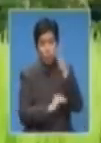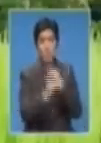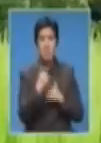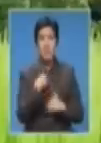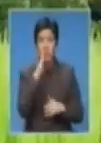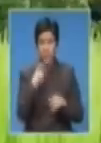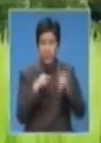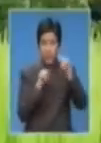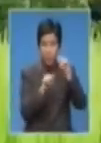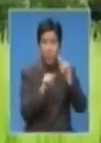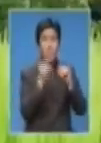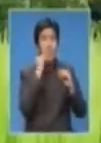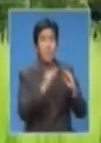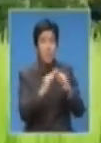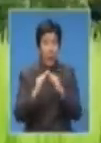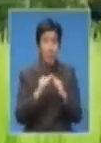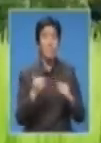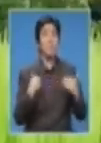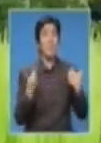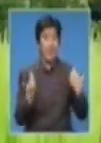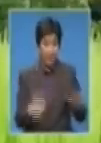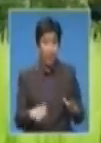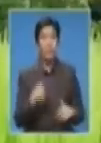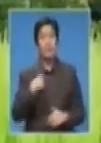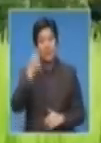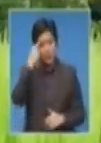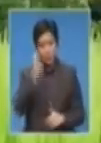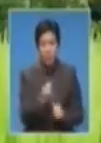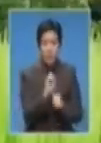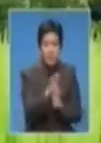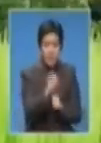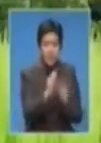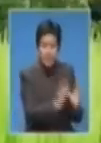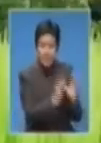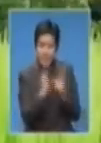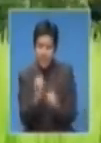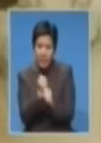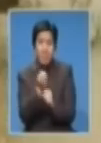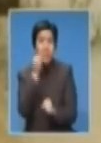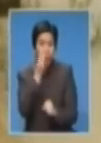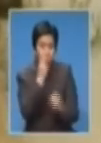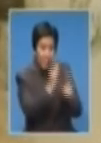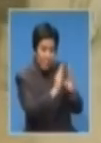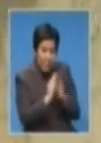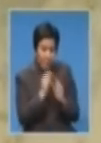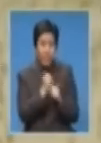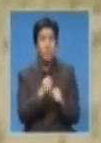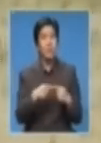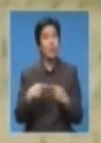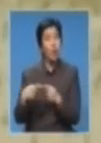ำบลที่มีผลผลิตมีผลผลิตให้เห็นแล้วไงจะได้ไปดูกันไปแนะนำกันไปเรียนแบบเอาไปทำที่บ้านนะตรงไหน